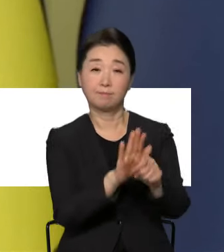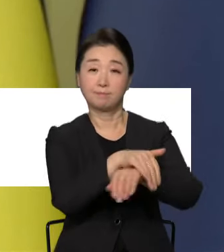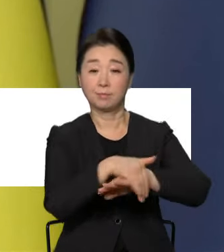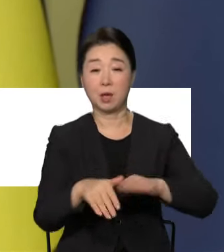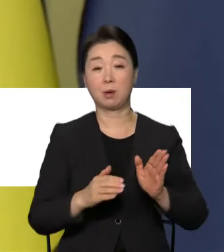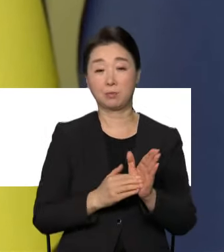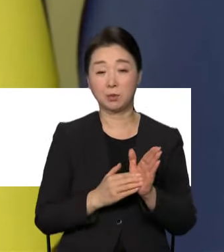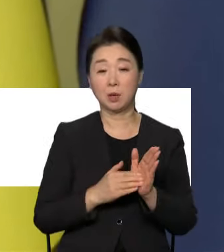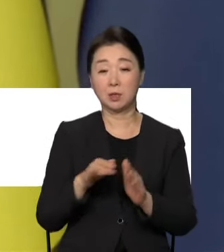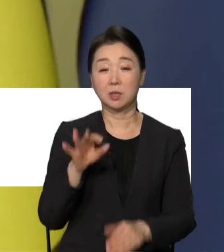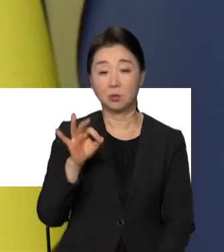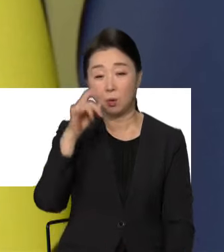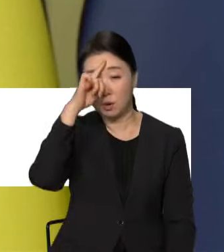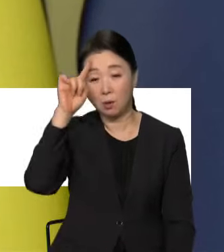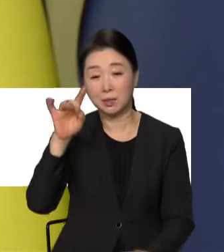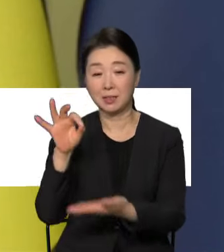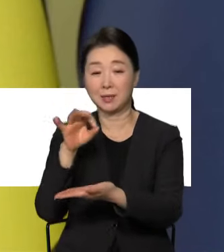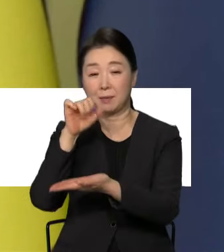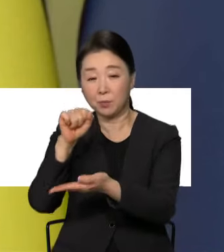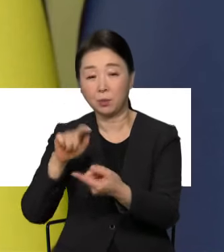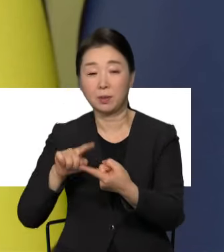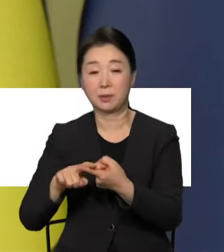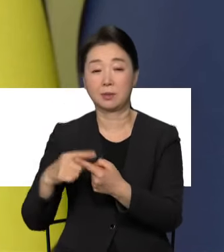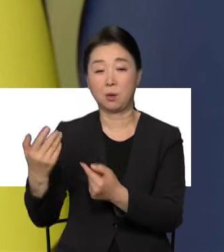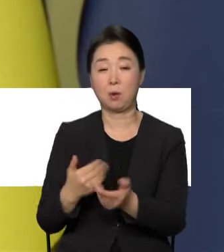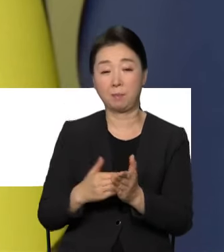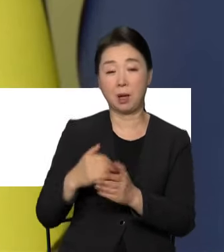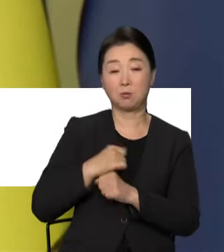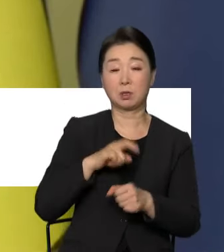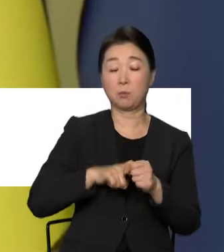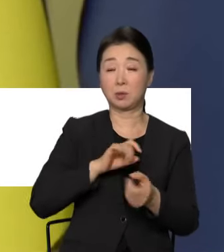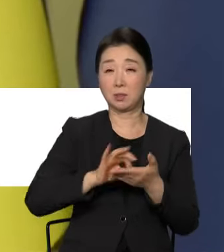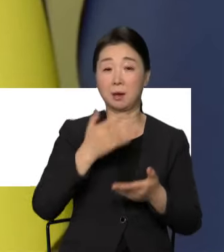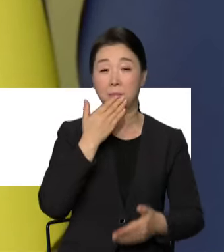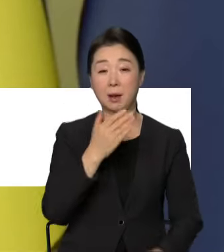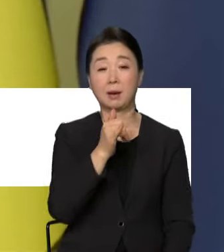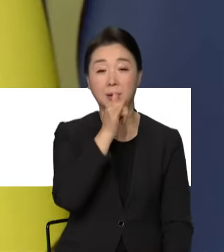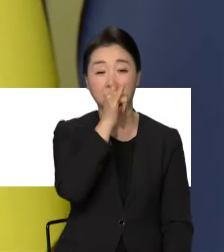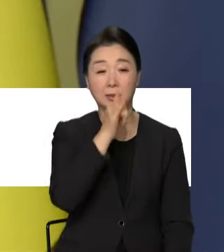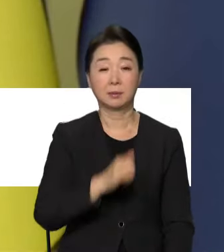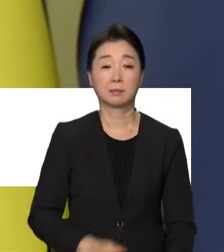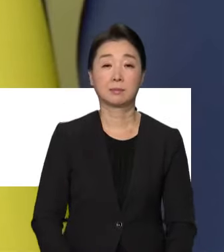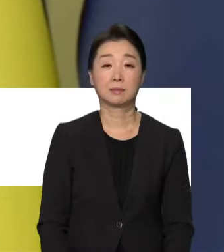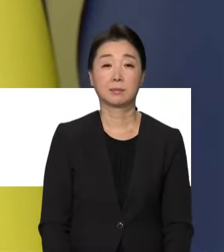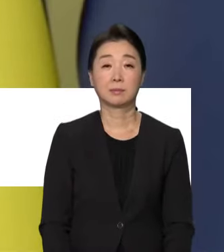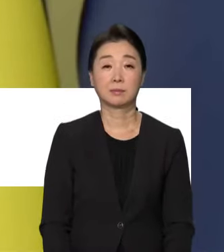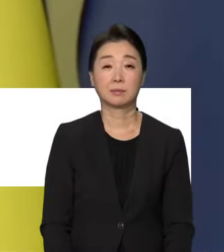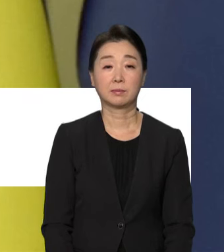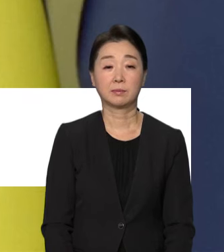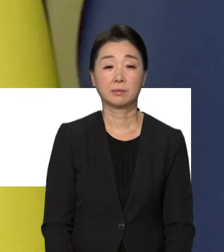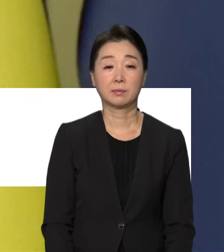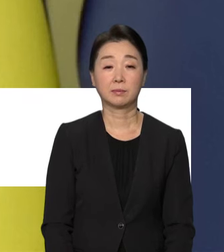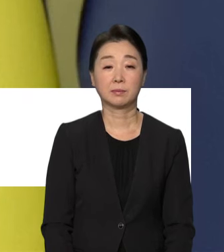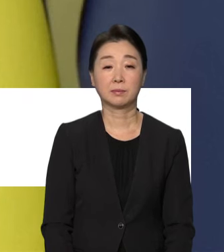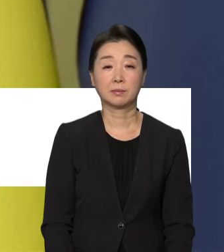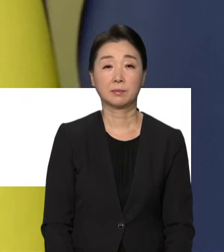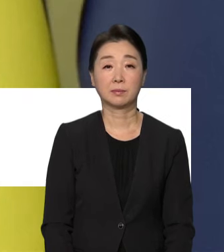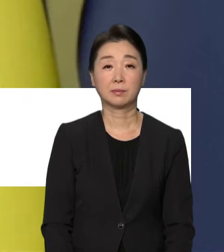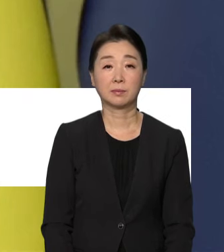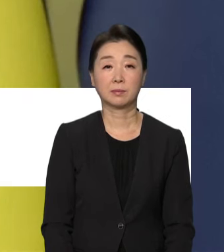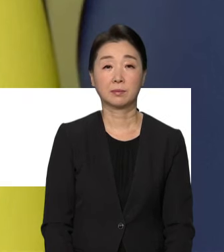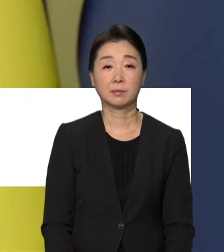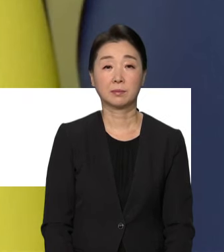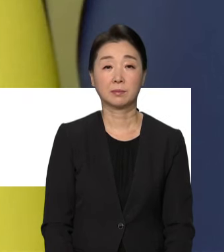1.5 billion euros of assistance. Comes from the proceeds of Russians' frozen